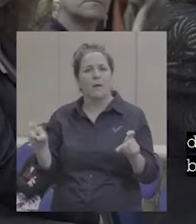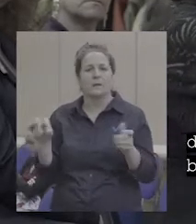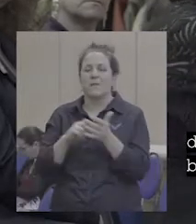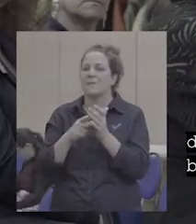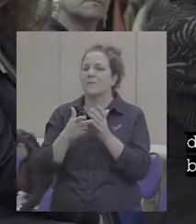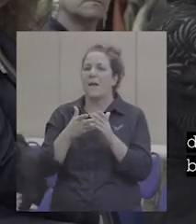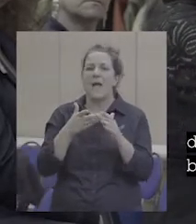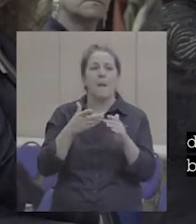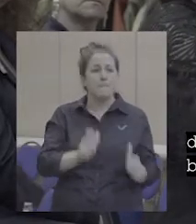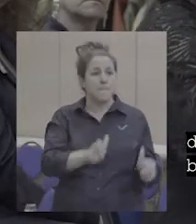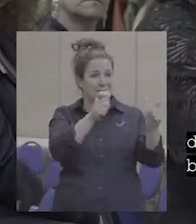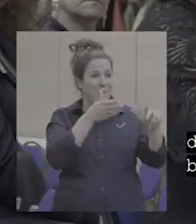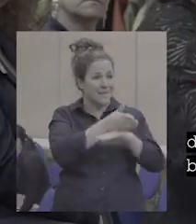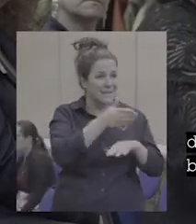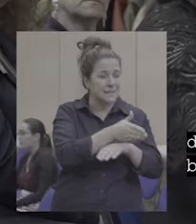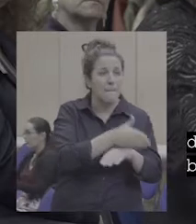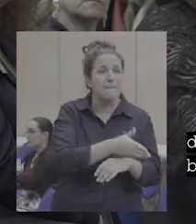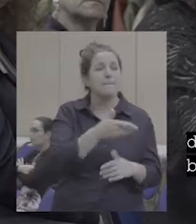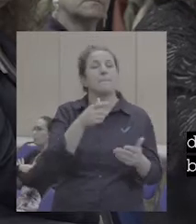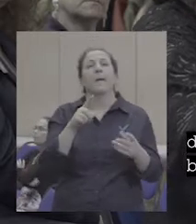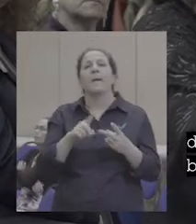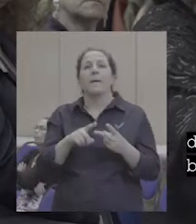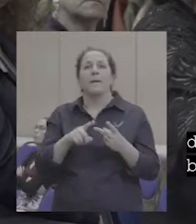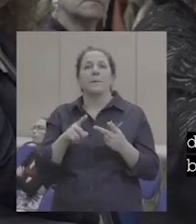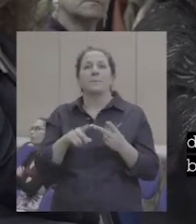de l'accessibilité du bâtiment